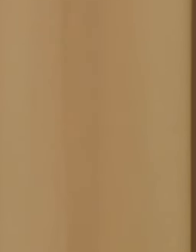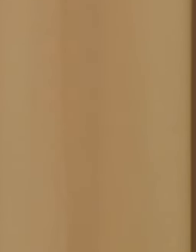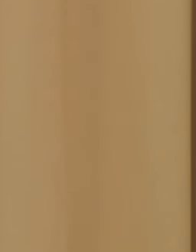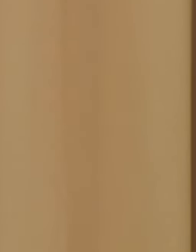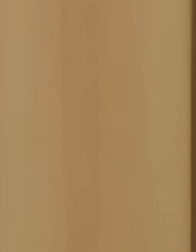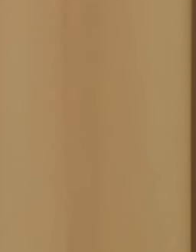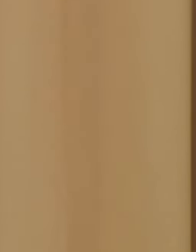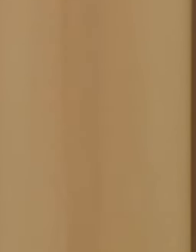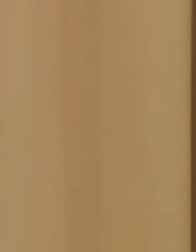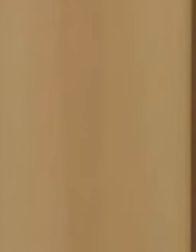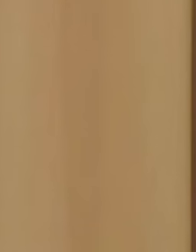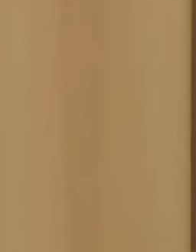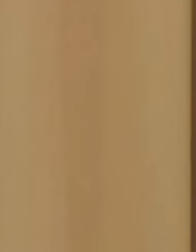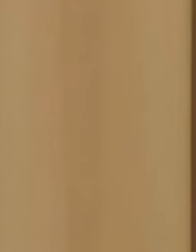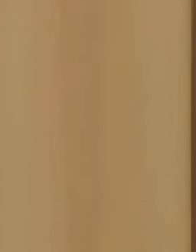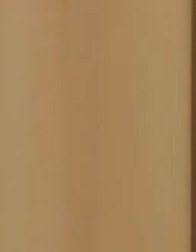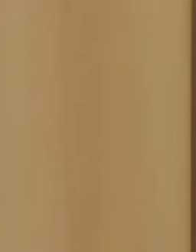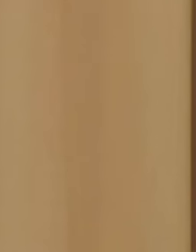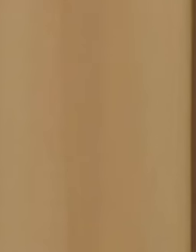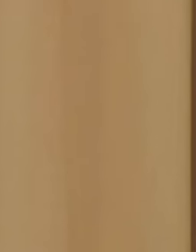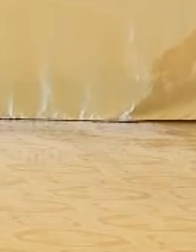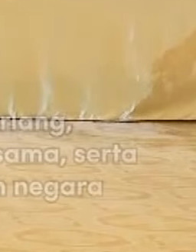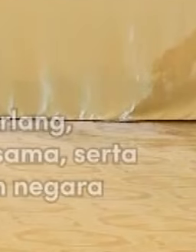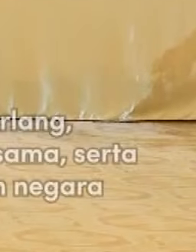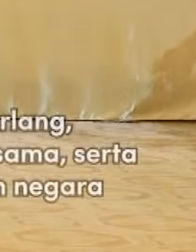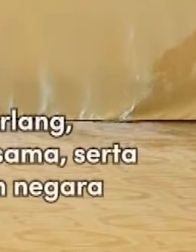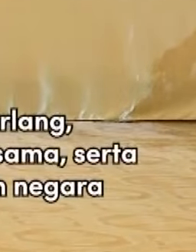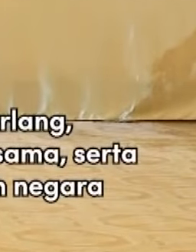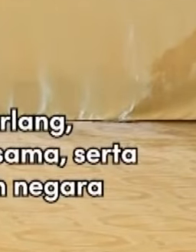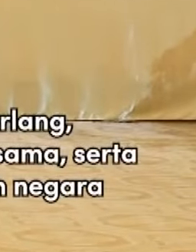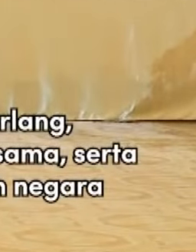the road ahead towards a better future.